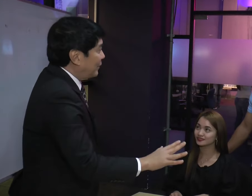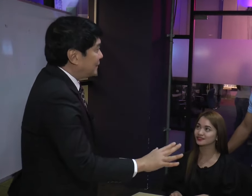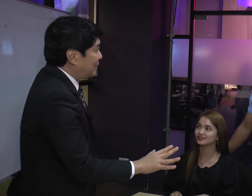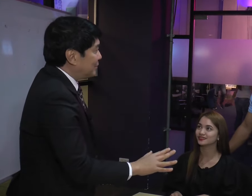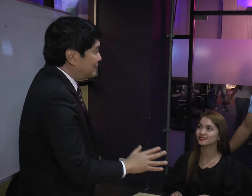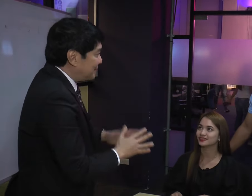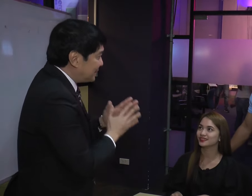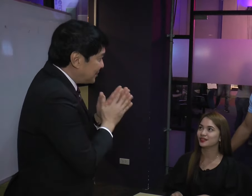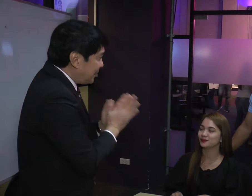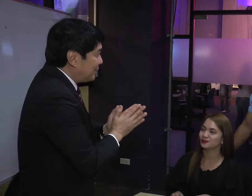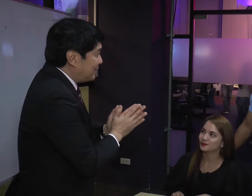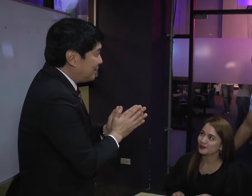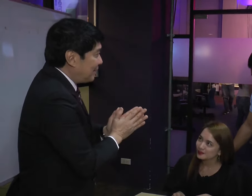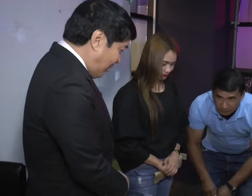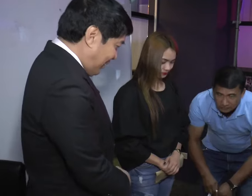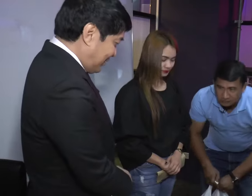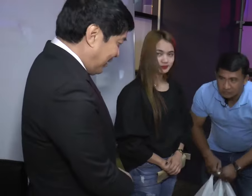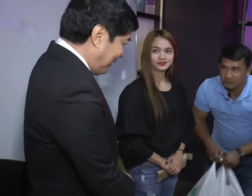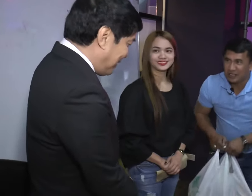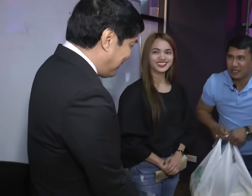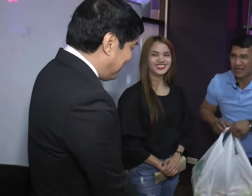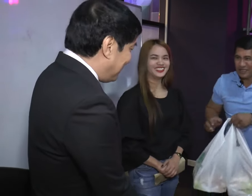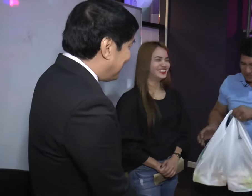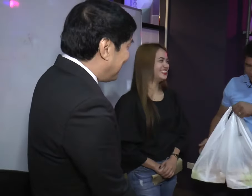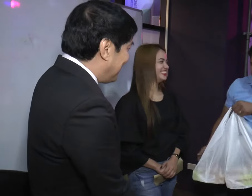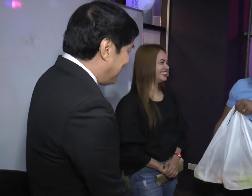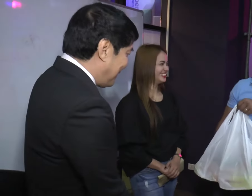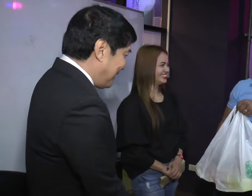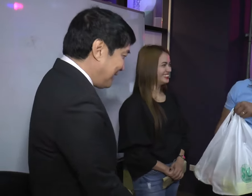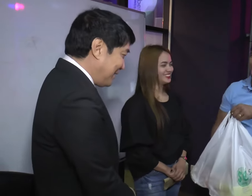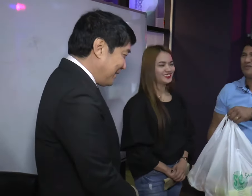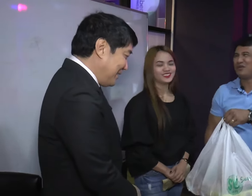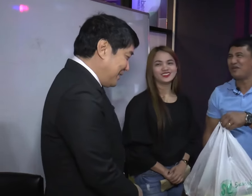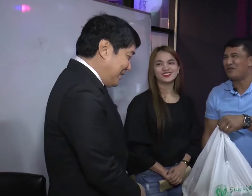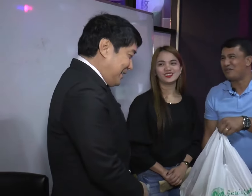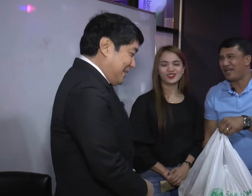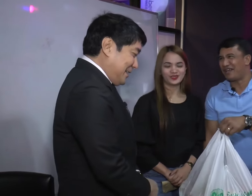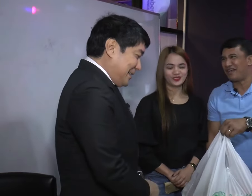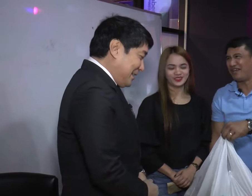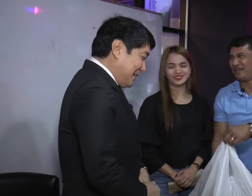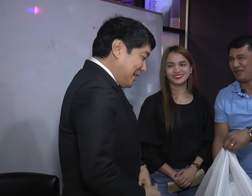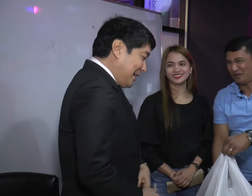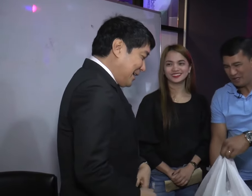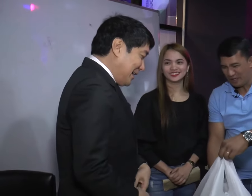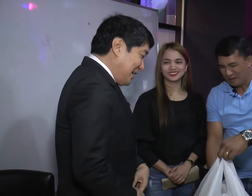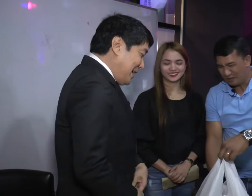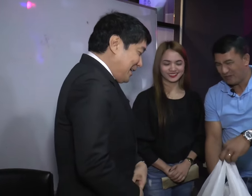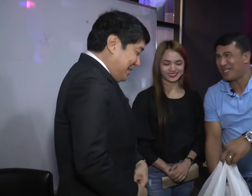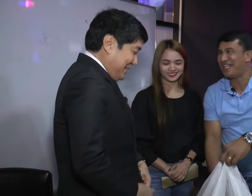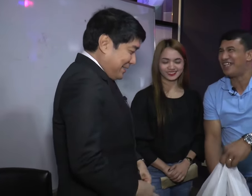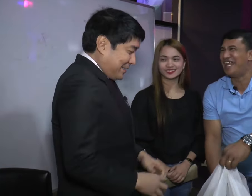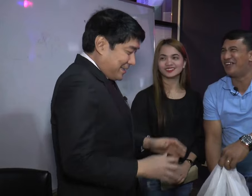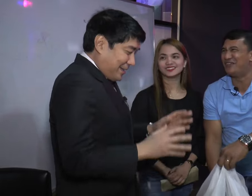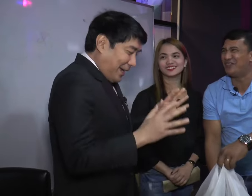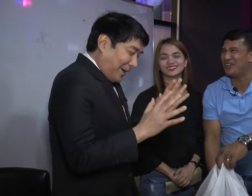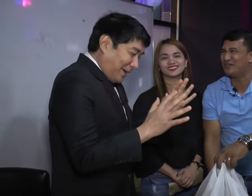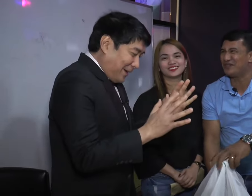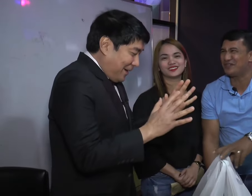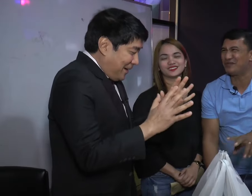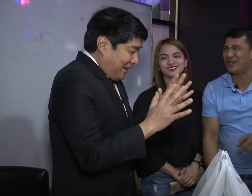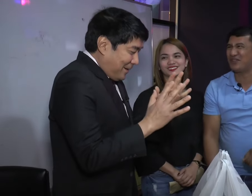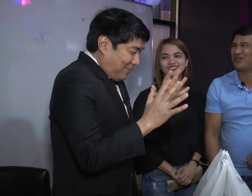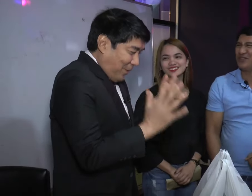lahat ng OFW. Thank you. Ano yan, sir? Sir, kunting pasalubong lang po para, pangmerienda.